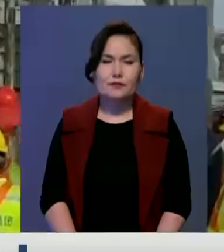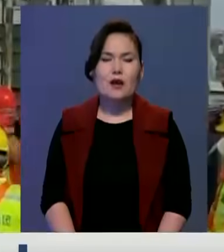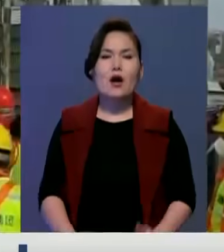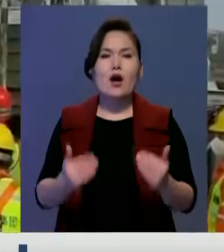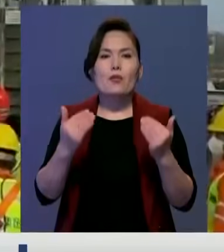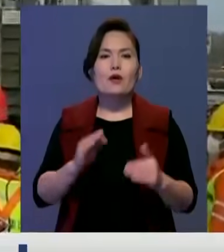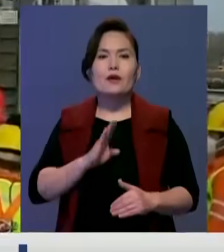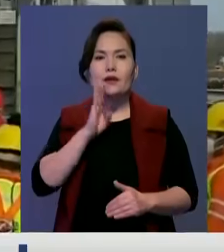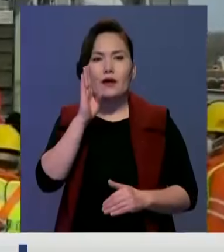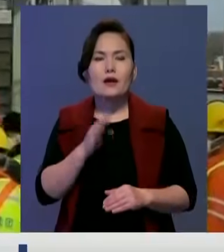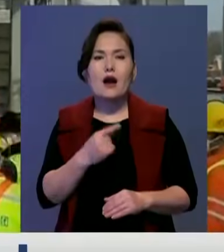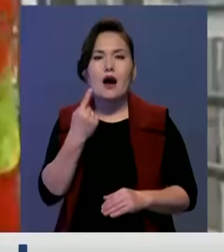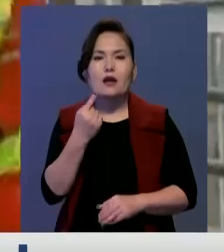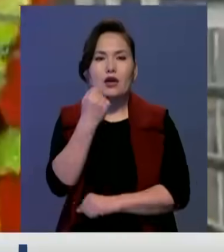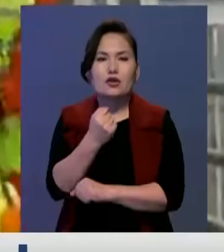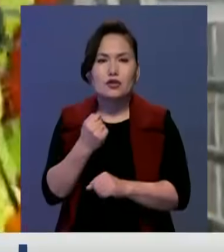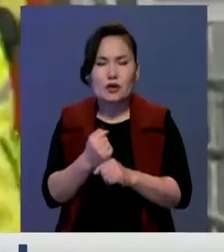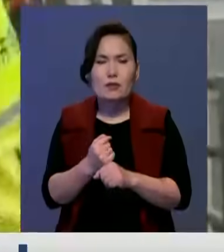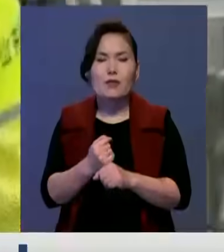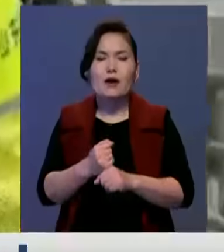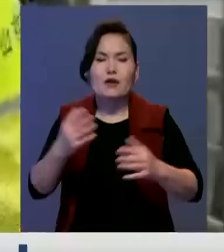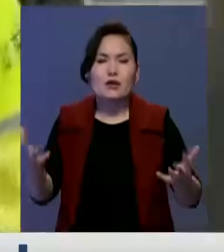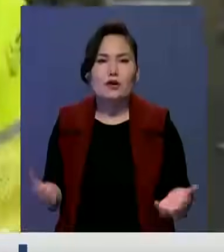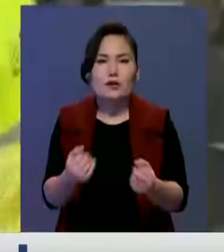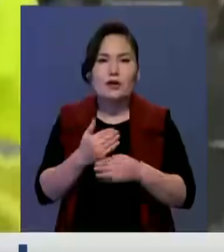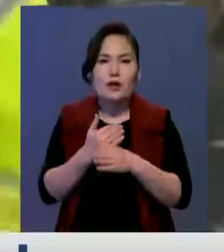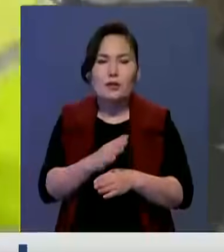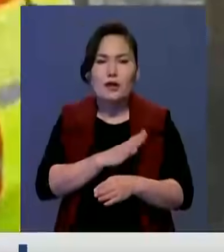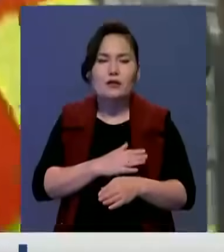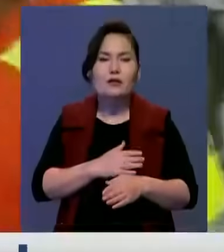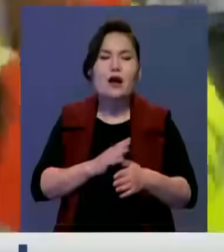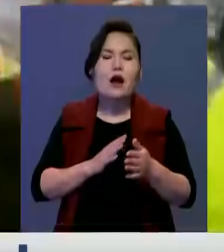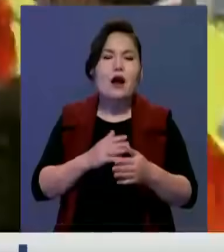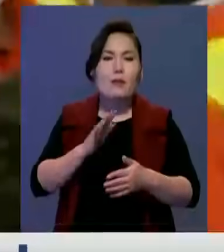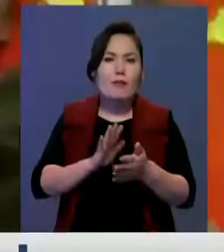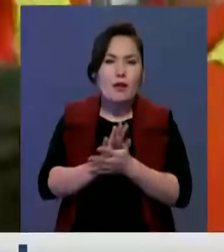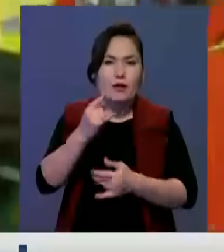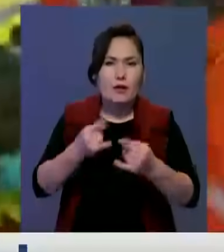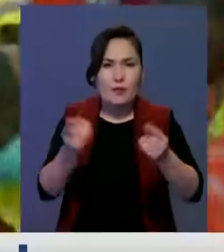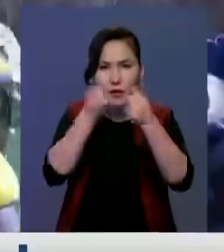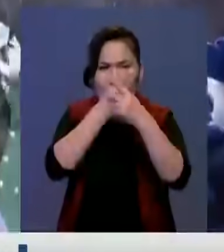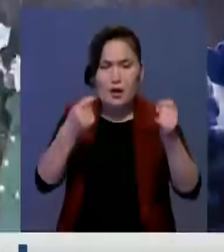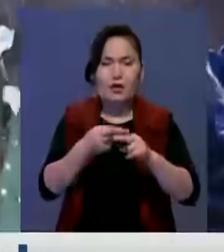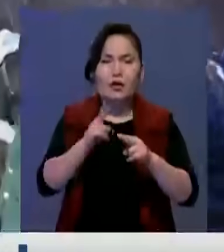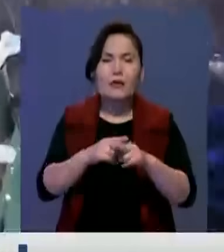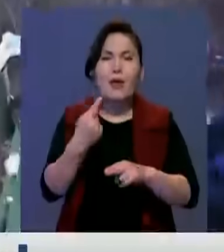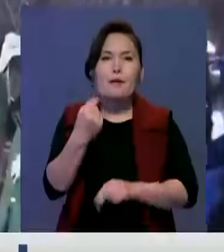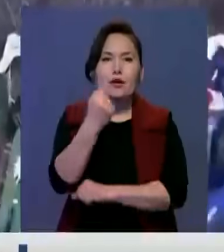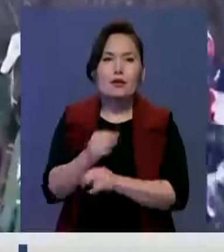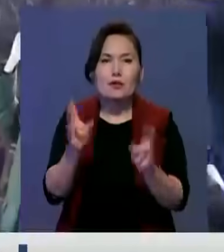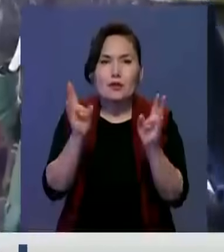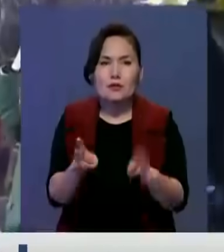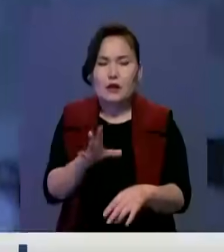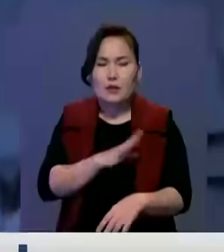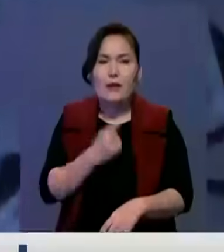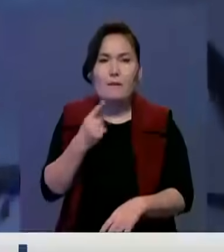Бүгін таңертең алғашқы жұмысшы жер бетіне шығарылған еді. Жергілікті ақпарат құралдарының хабарлауынша бір жұмысшы жарақатылған. Тағы бір кенші көз жұмды